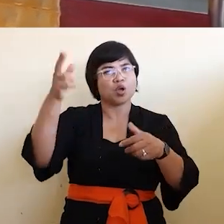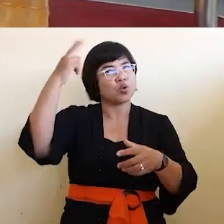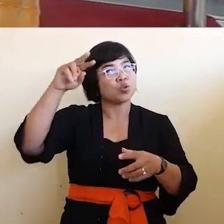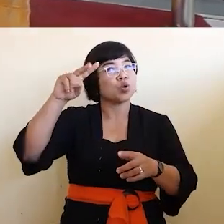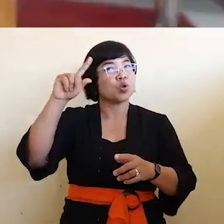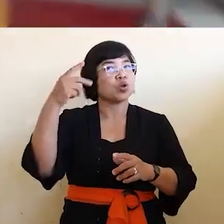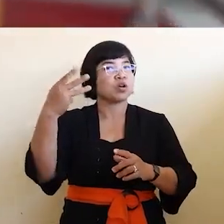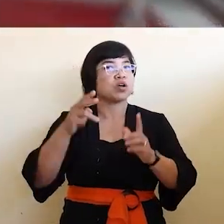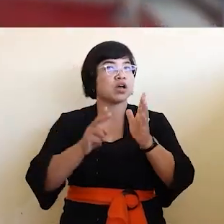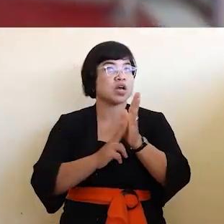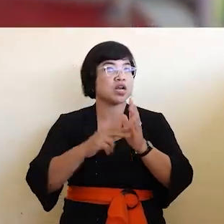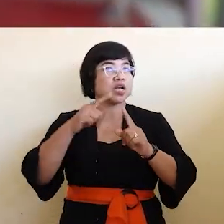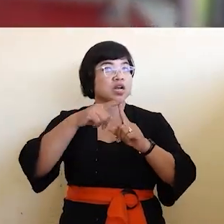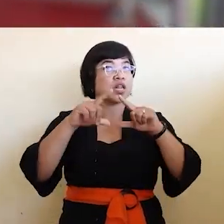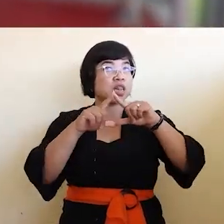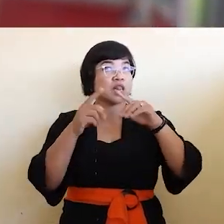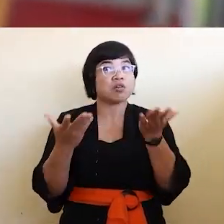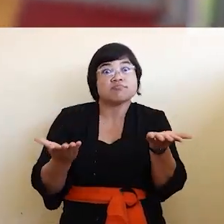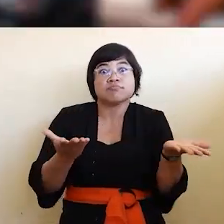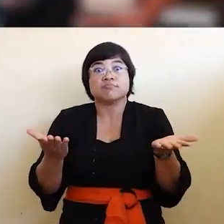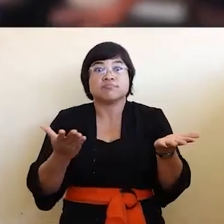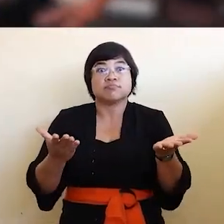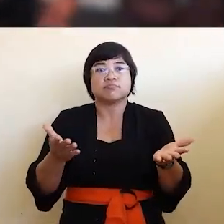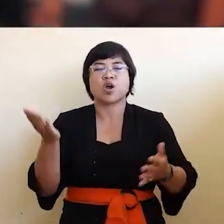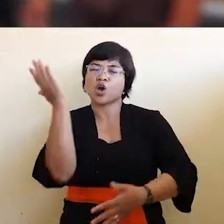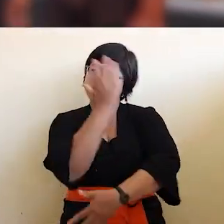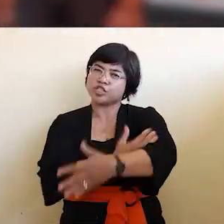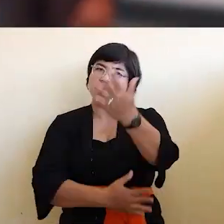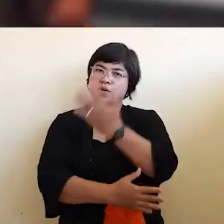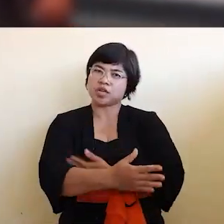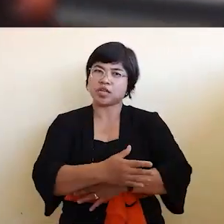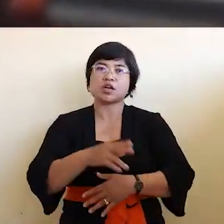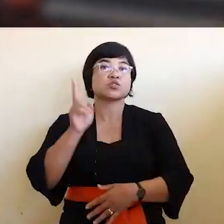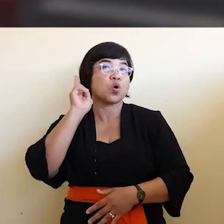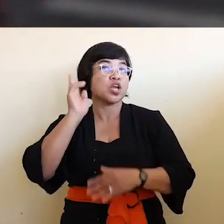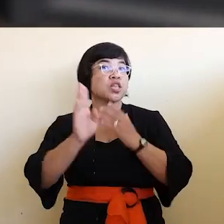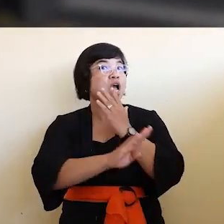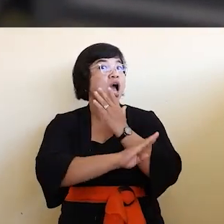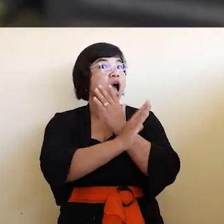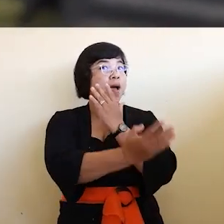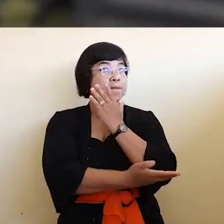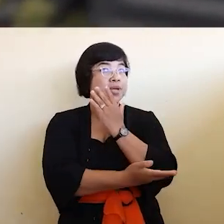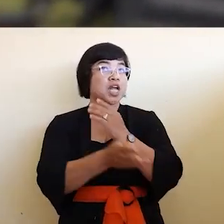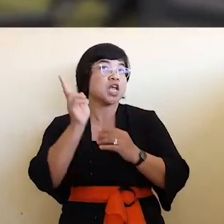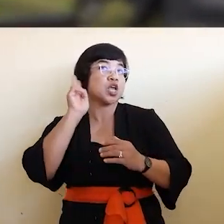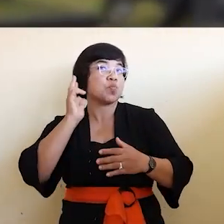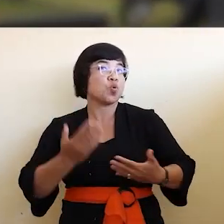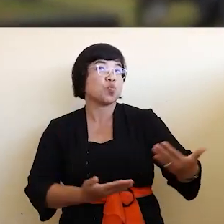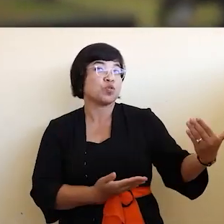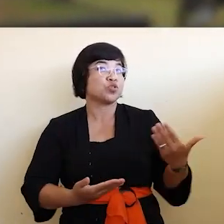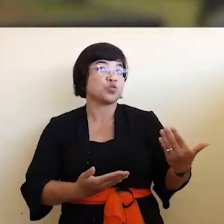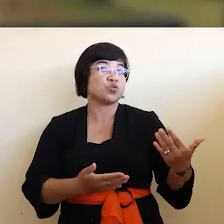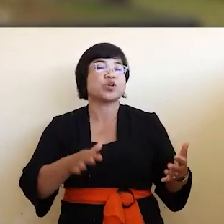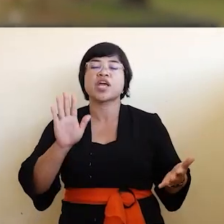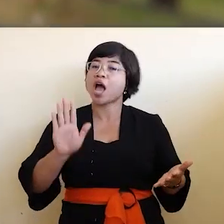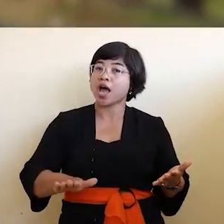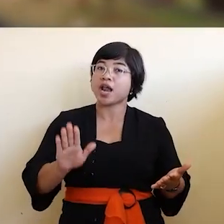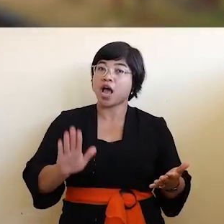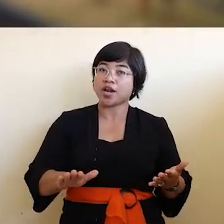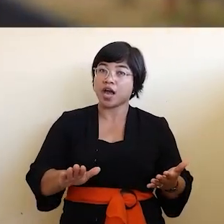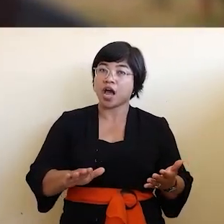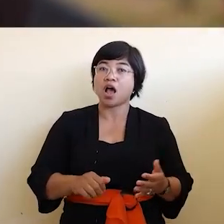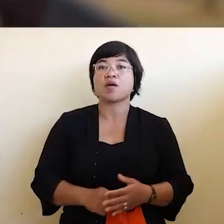lain disabilitas, wanita hamil, ibu menyusui,